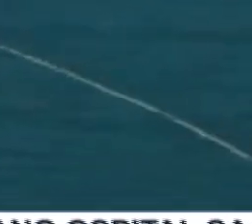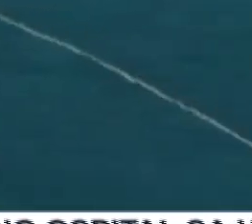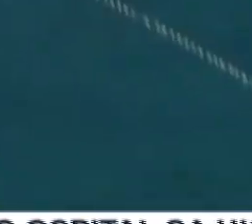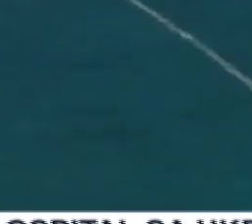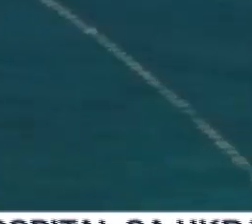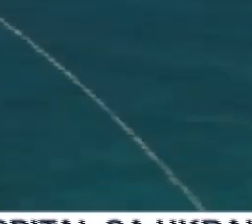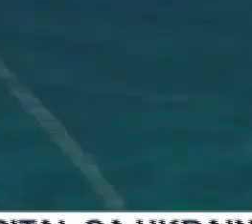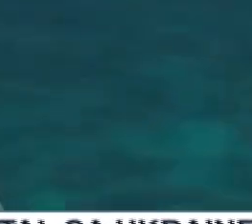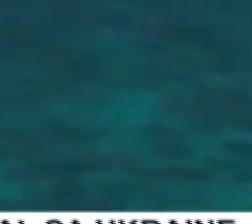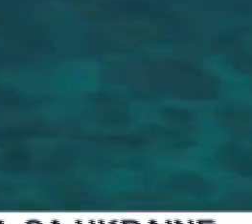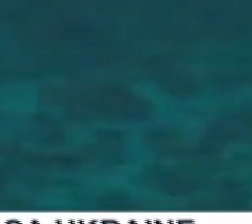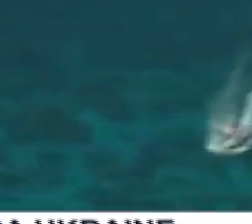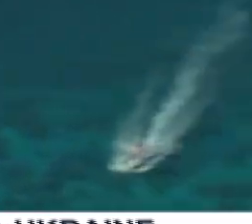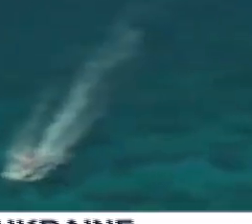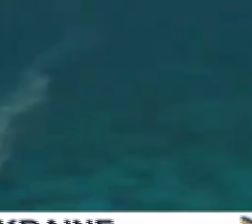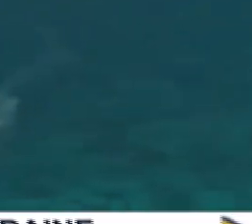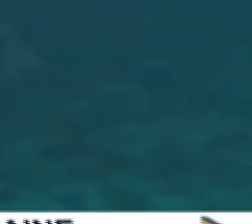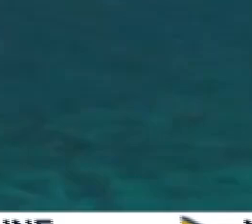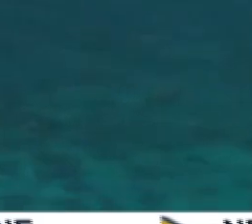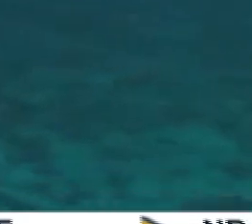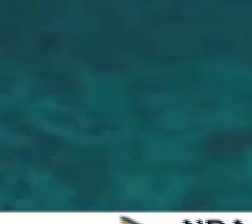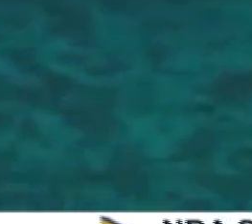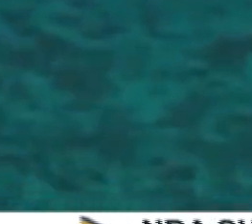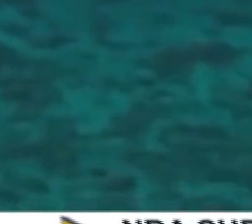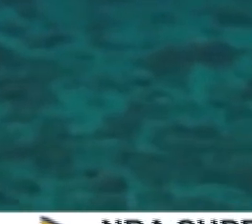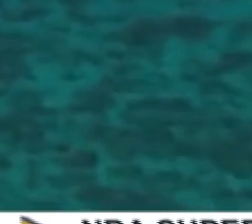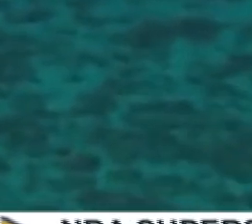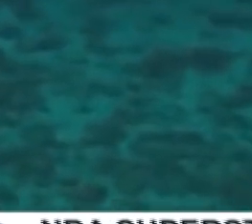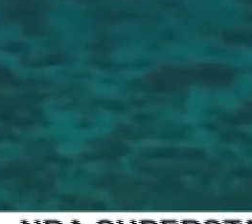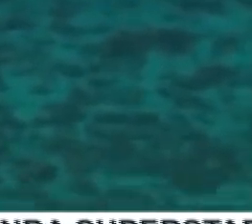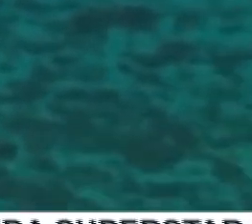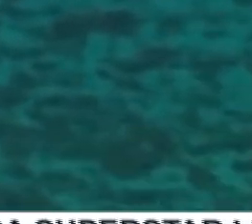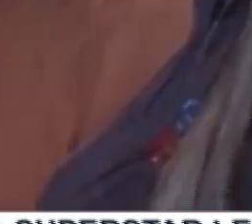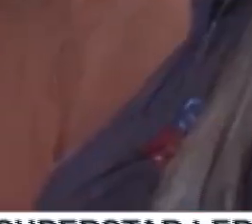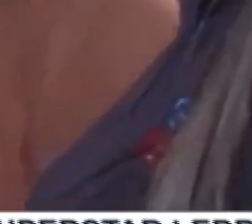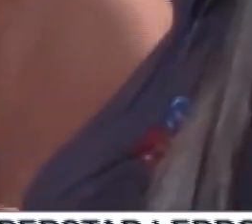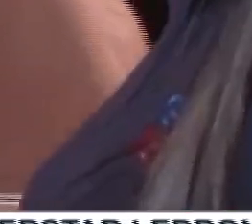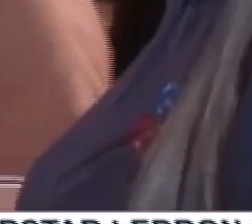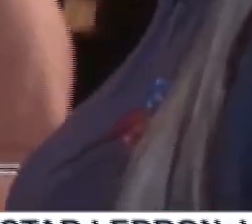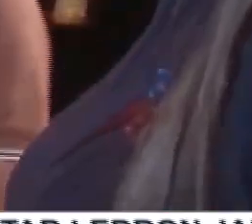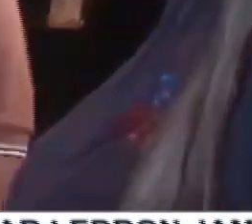Coast Guard at 3 warship. Ryan